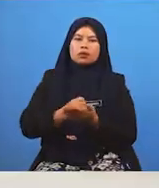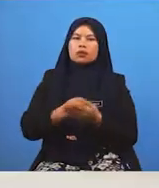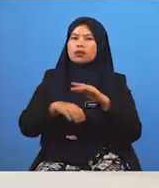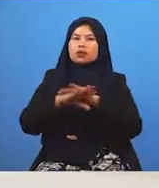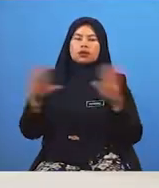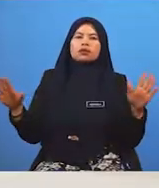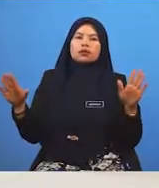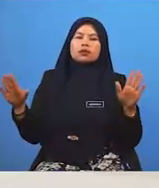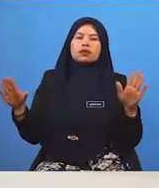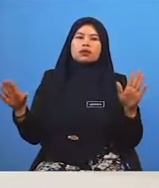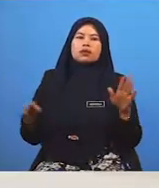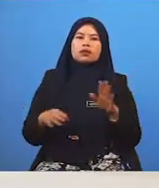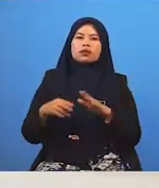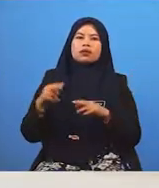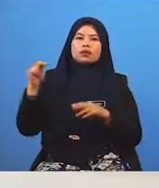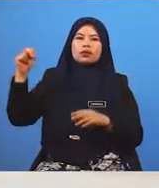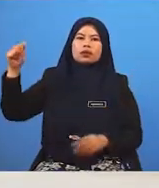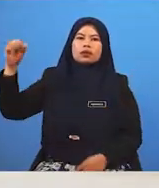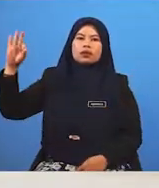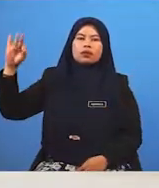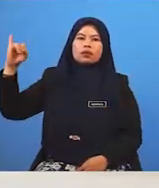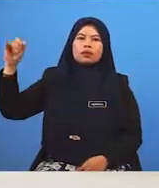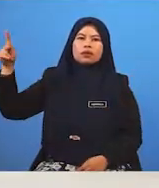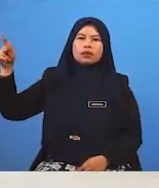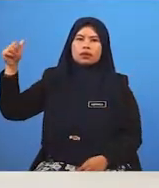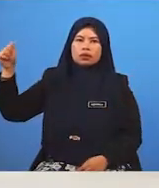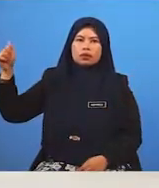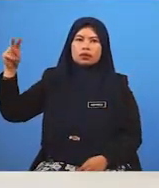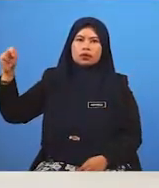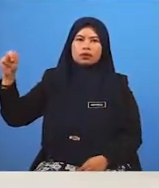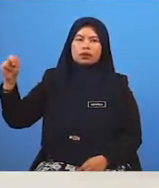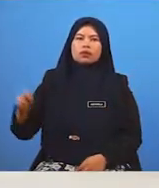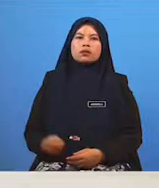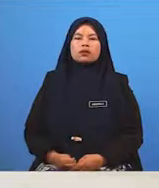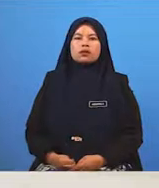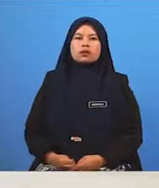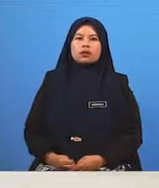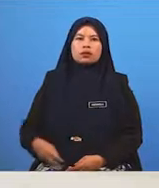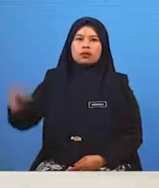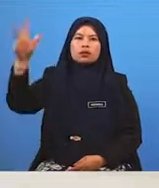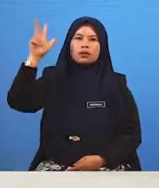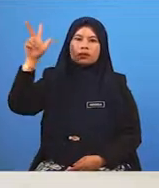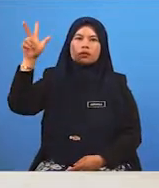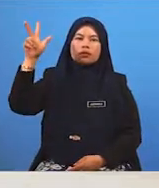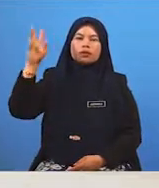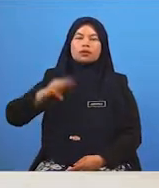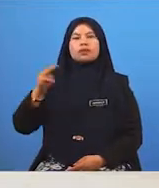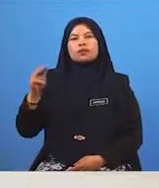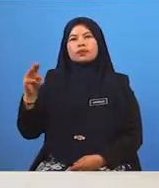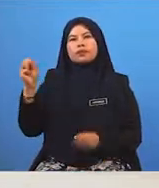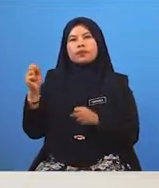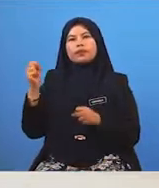Sebagai contoh, kesanggupan seorang bangun malam untuk beribadah adalah didorong oleh keyakinan